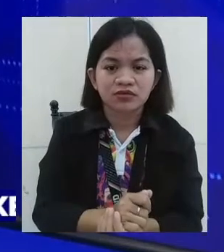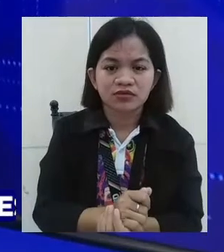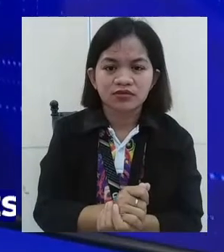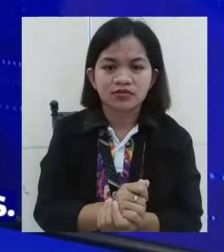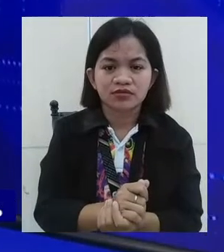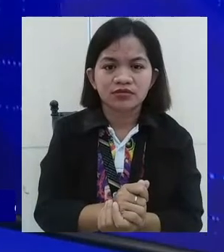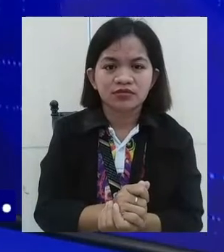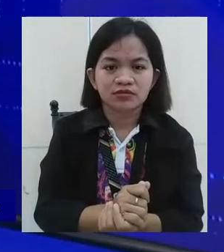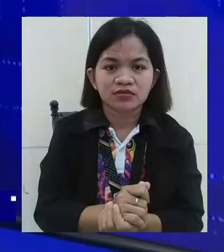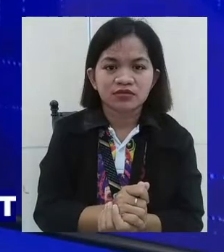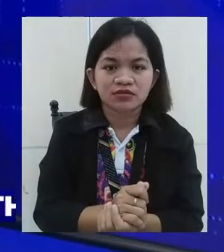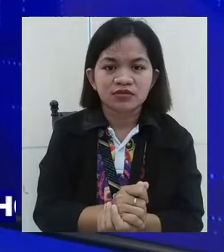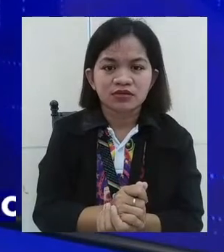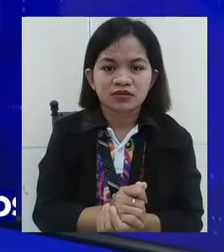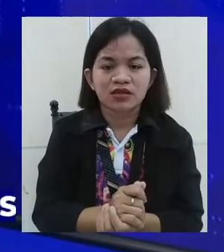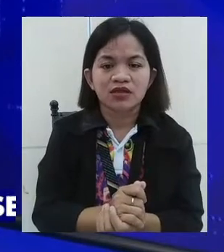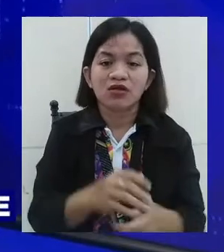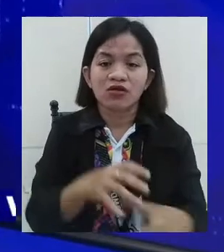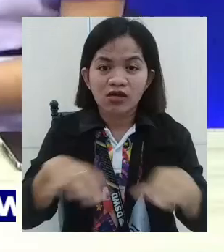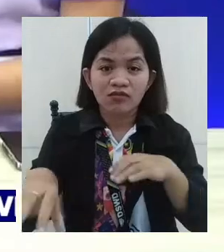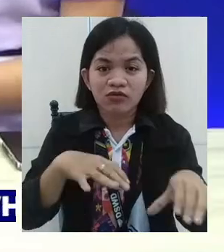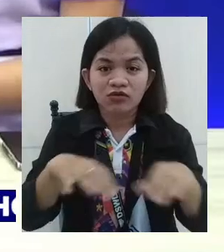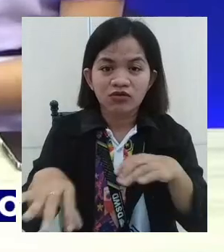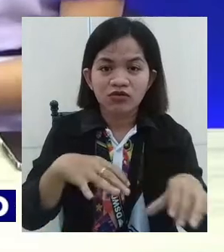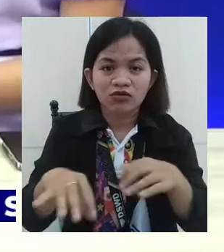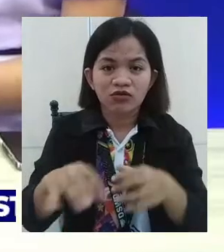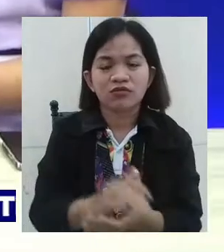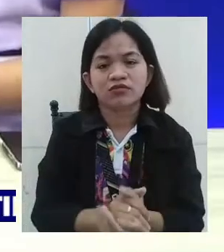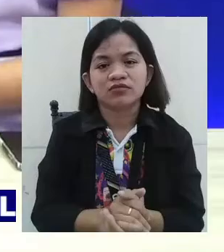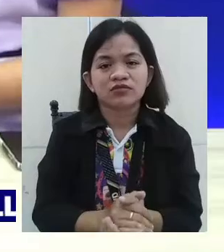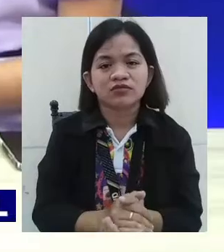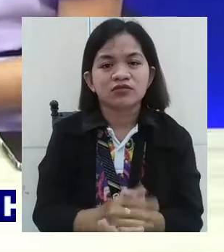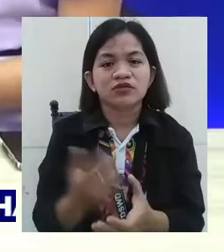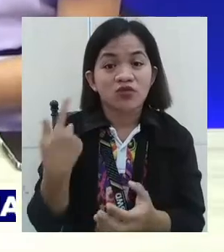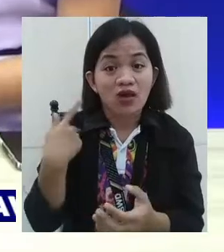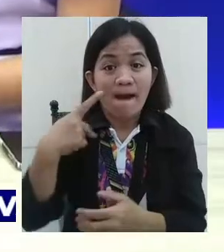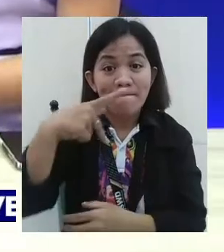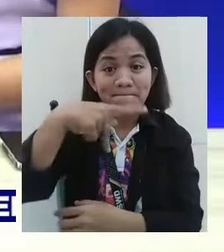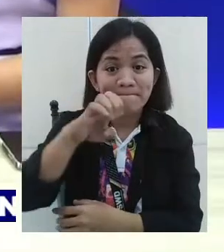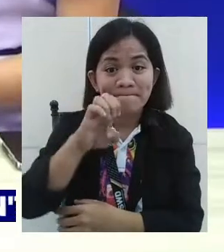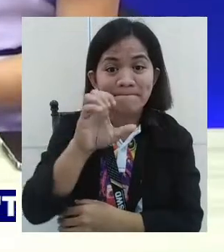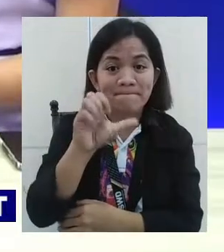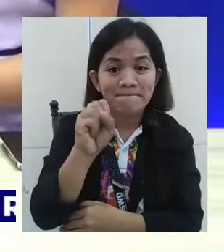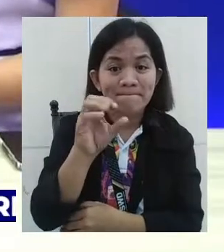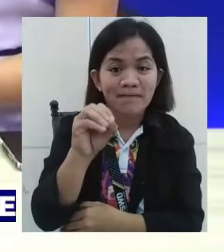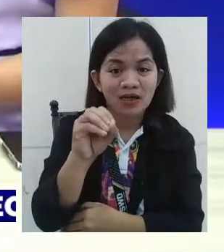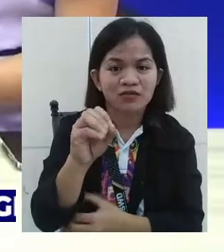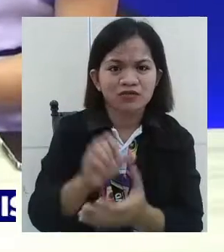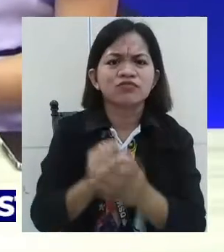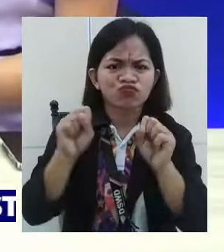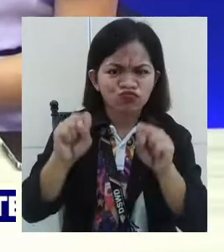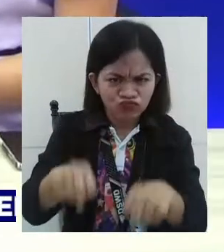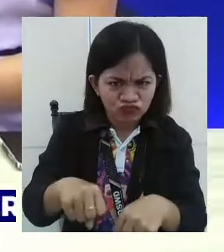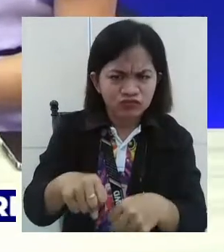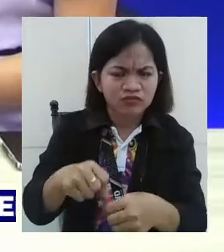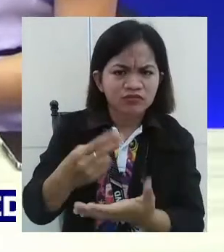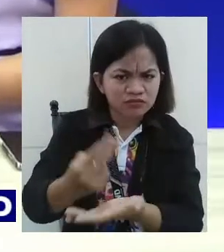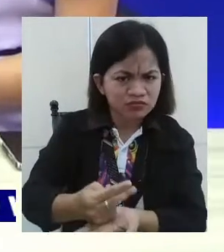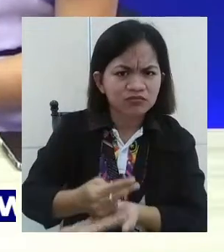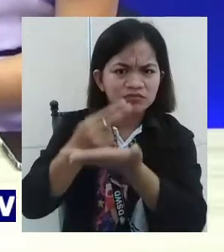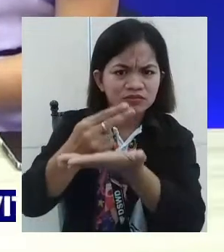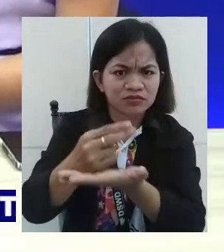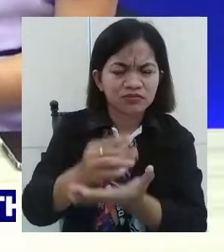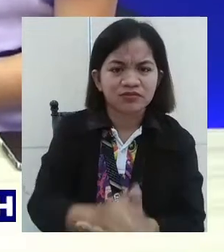livelihood, maliban sa dole, di ba mamay, mayroon tayong peso. So, pwede naman nilang tugunan, nandyan yata sa